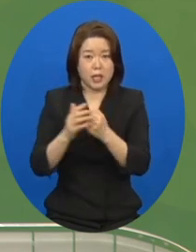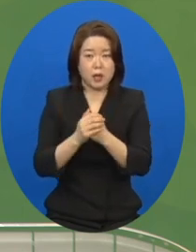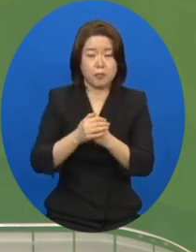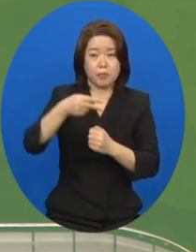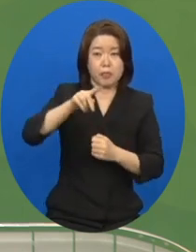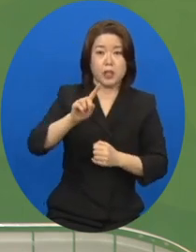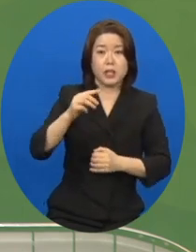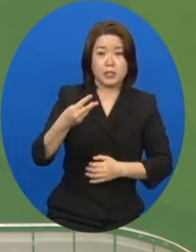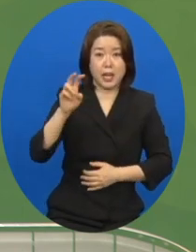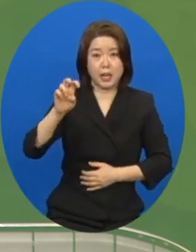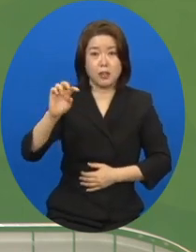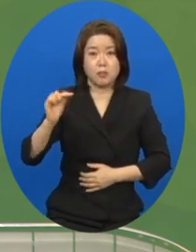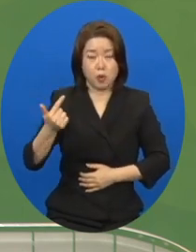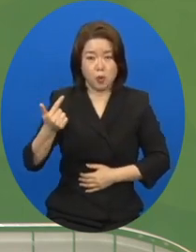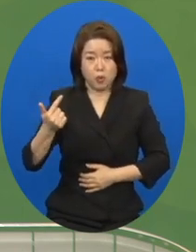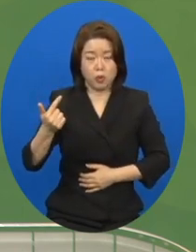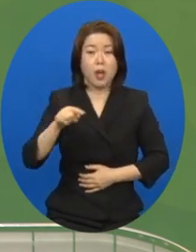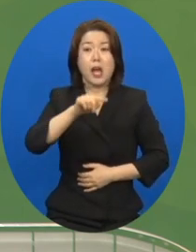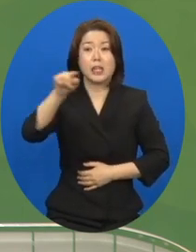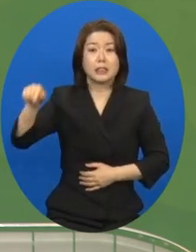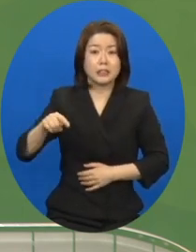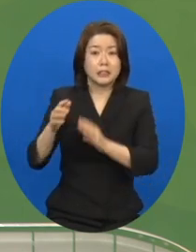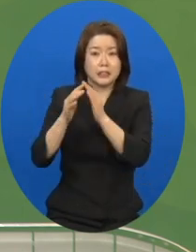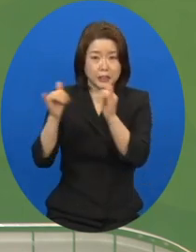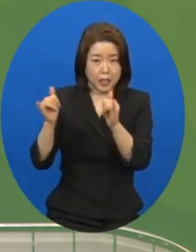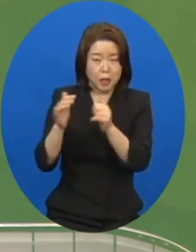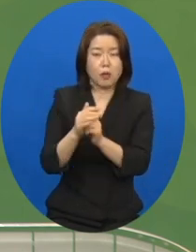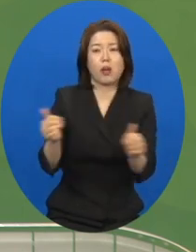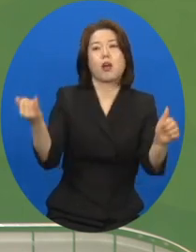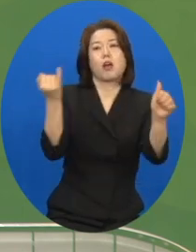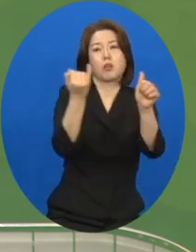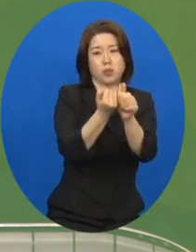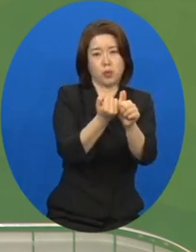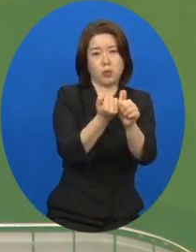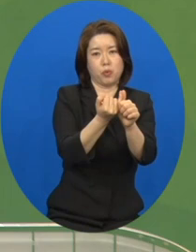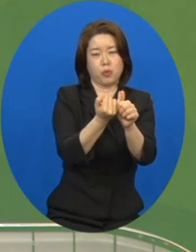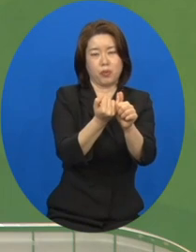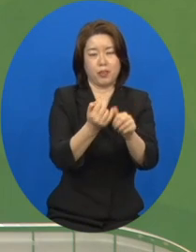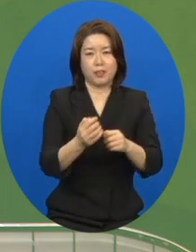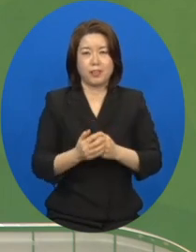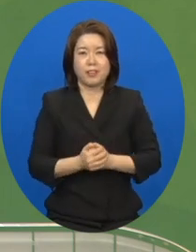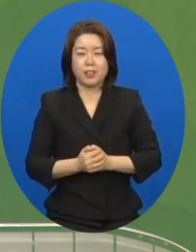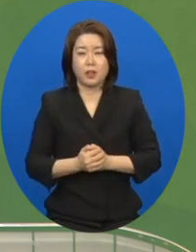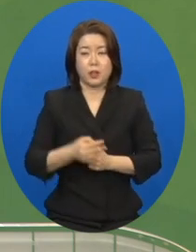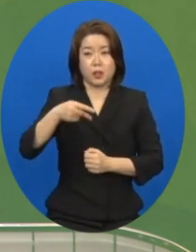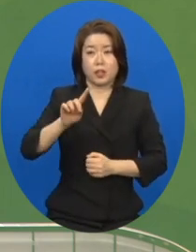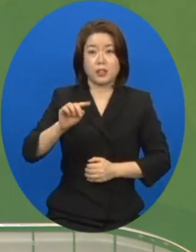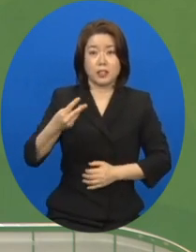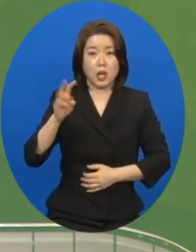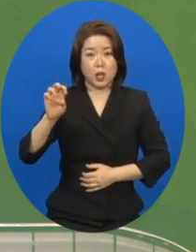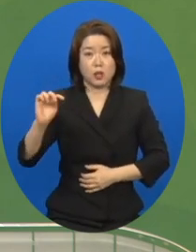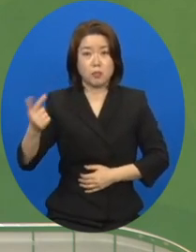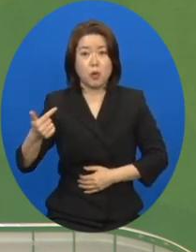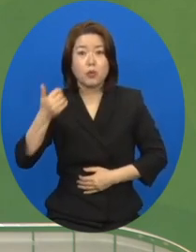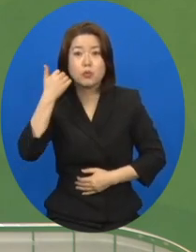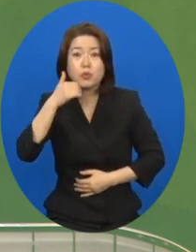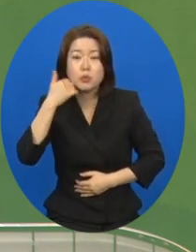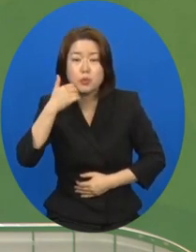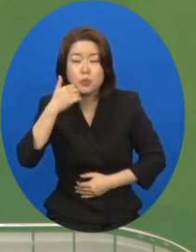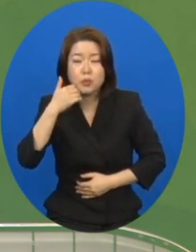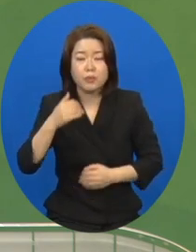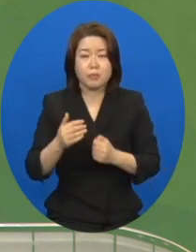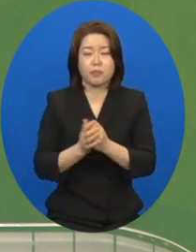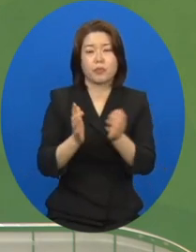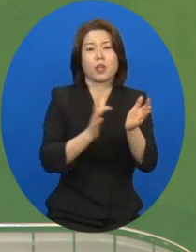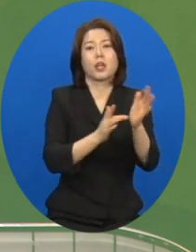살몬, 유다지파의 살몬과 결혼을 합니다. 근데 그 살몬이 누구냐?